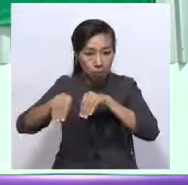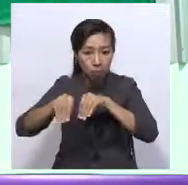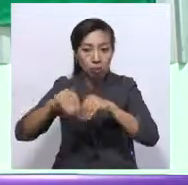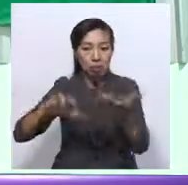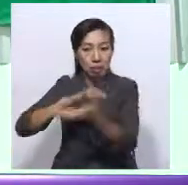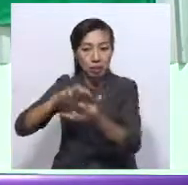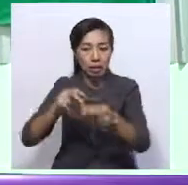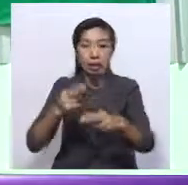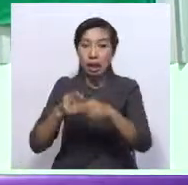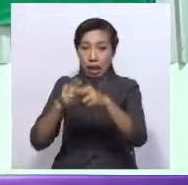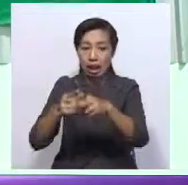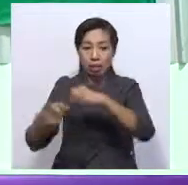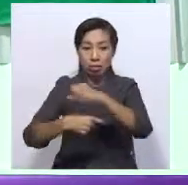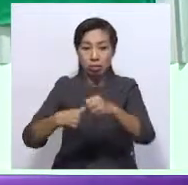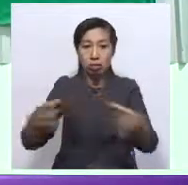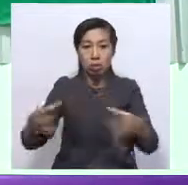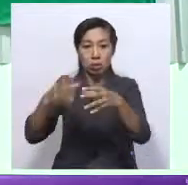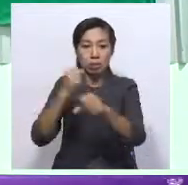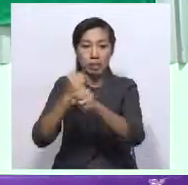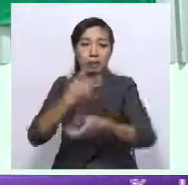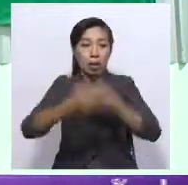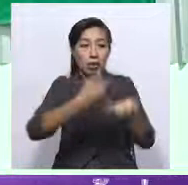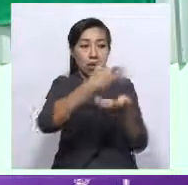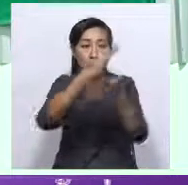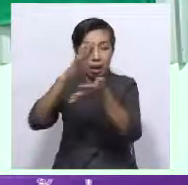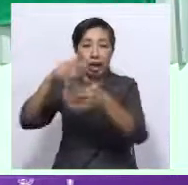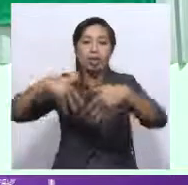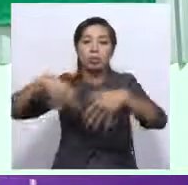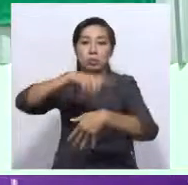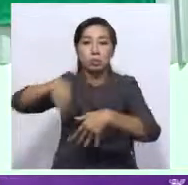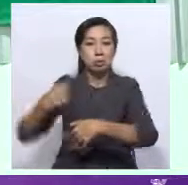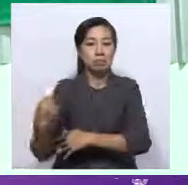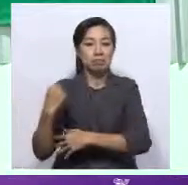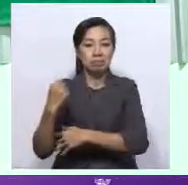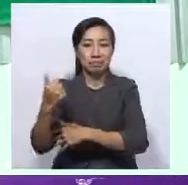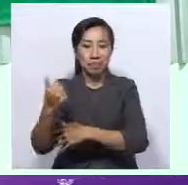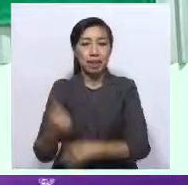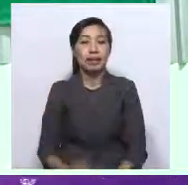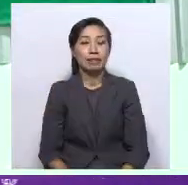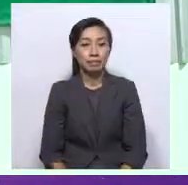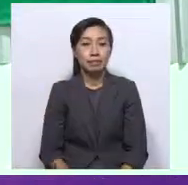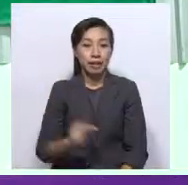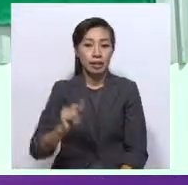ของเกษตรกรจำหน่ายในพื้นที่ต่างๆนะคะสร้างความเข้มแข็งให้กับคนในชุมชนค่ะสุภ